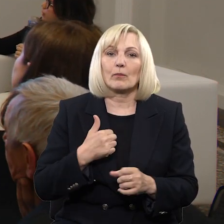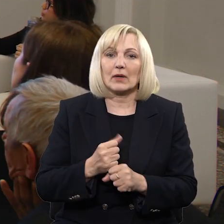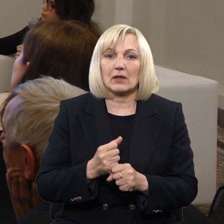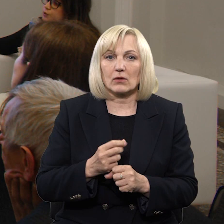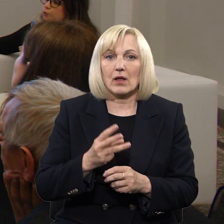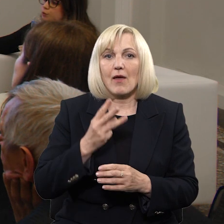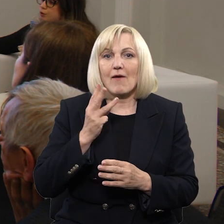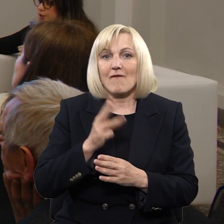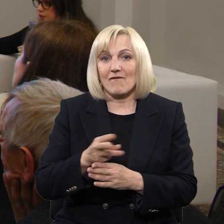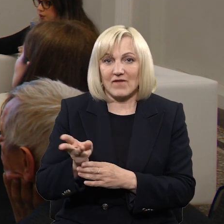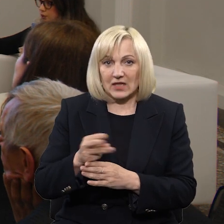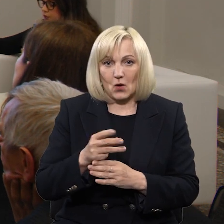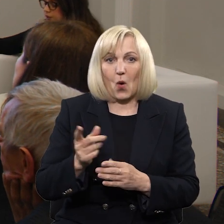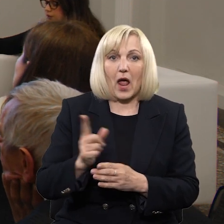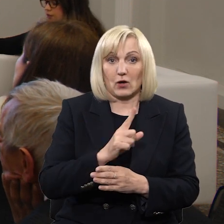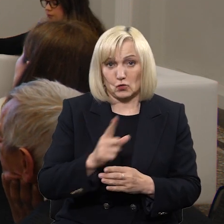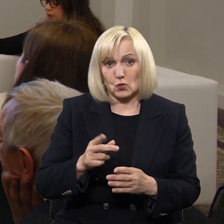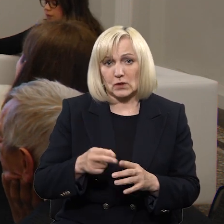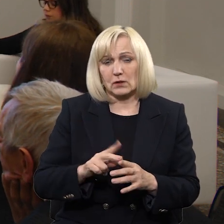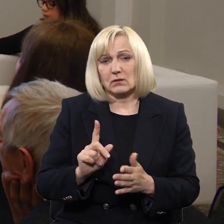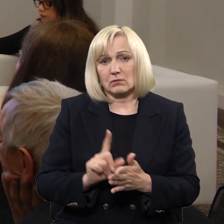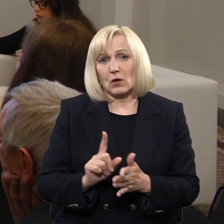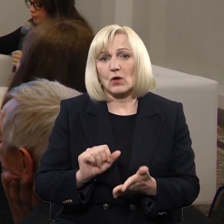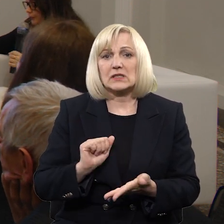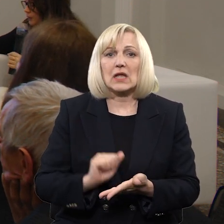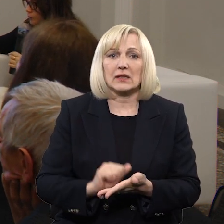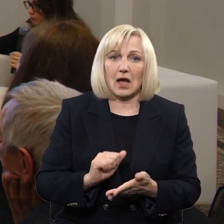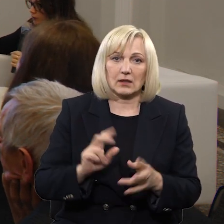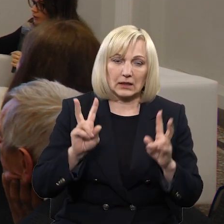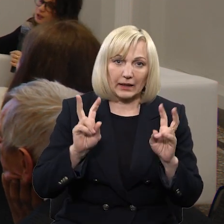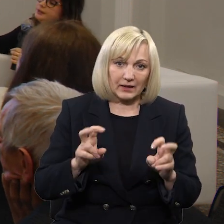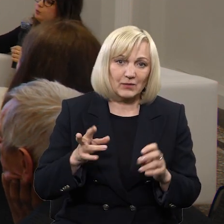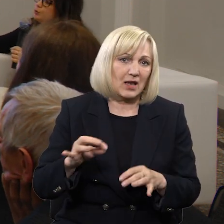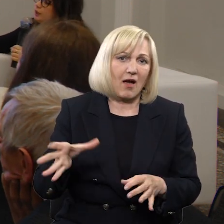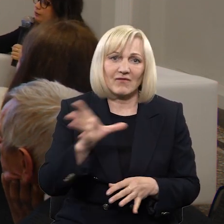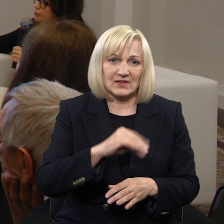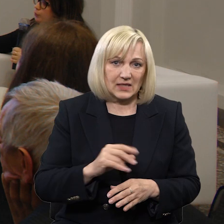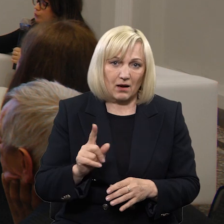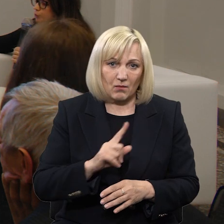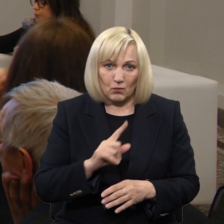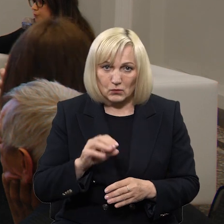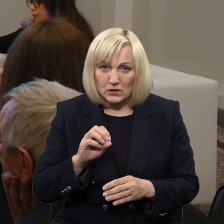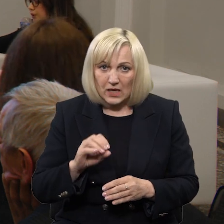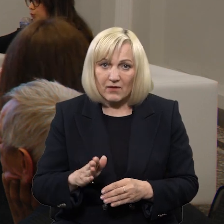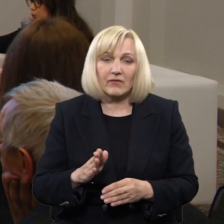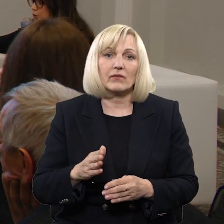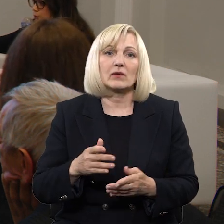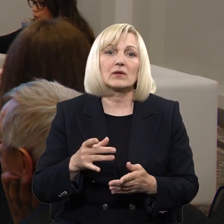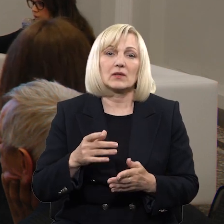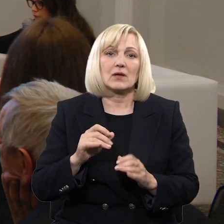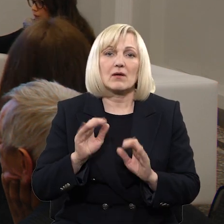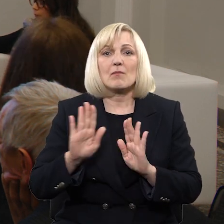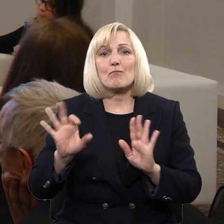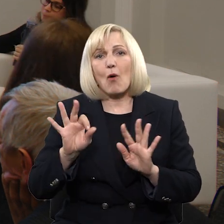производится это конечно же видеоэкскурсии достаточно стандартная тема наверное для всех музеев делаем